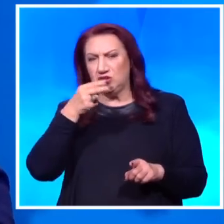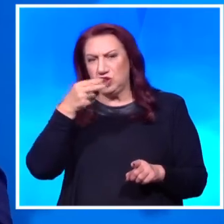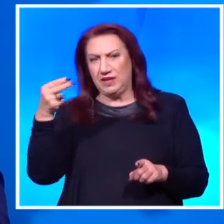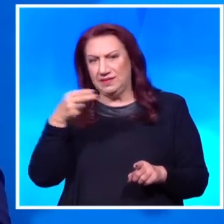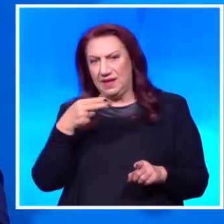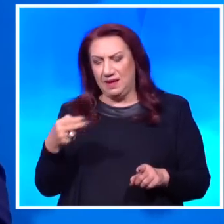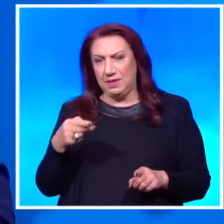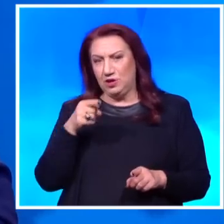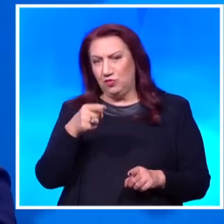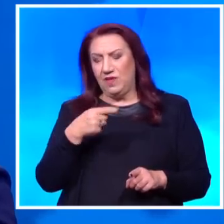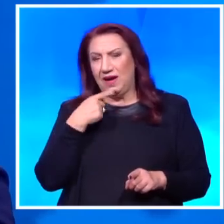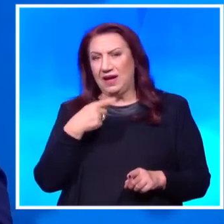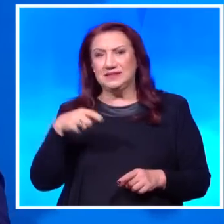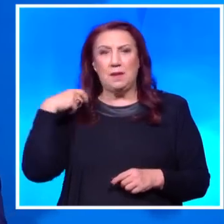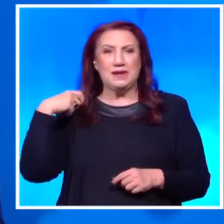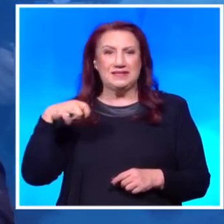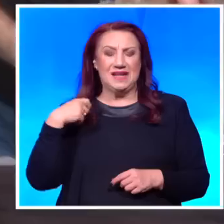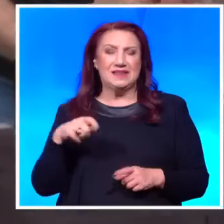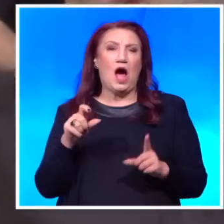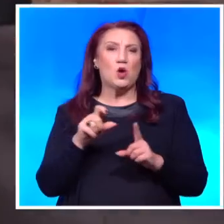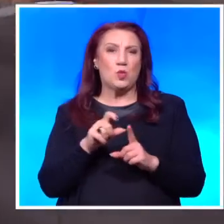Радев пред журналисти в Пампорово.